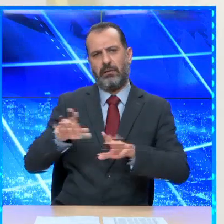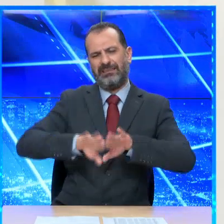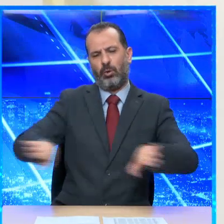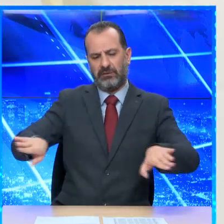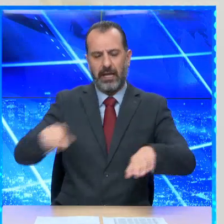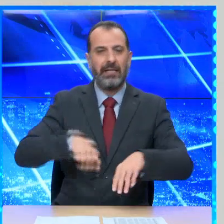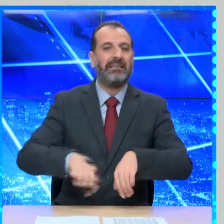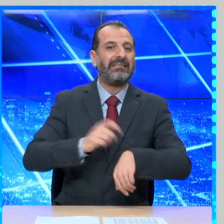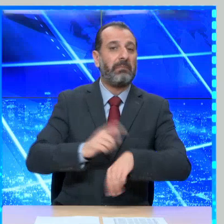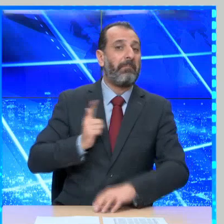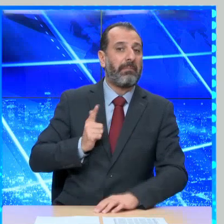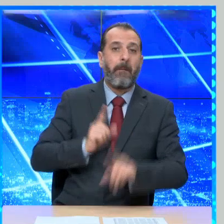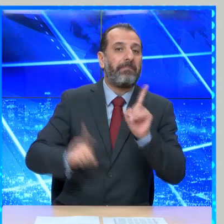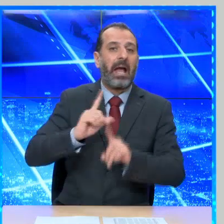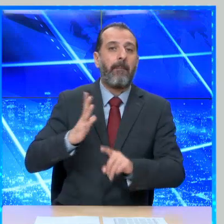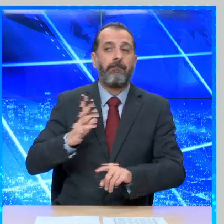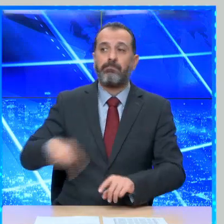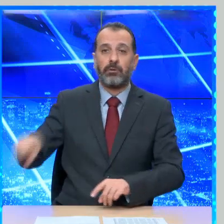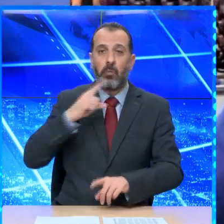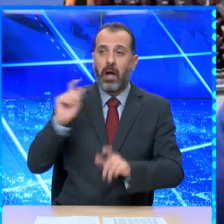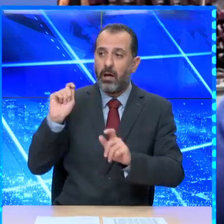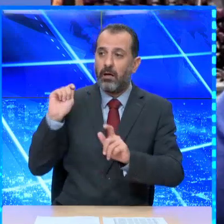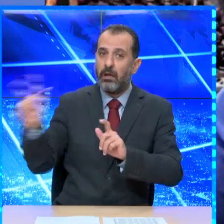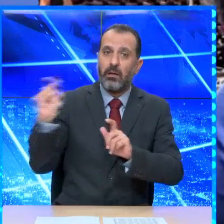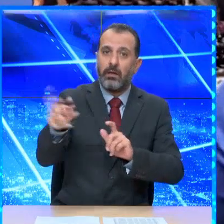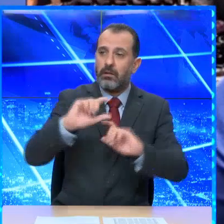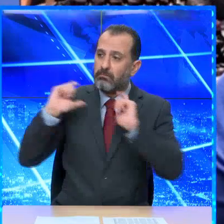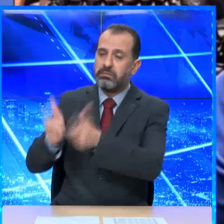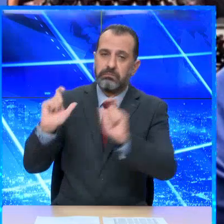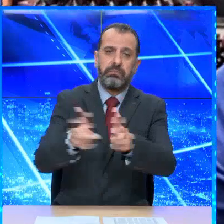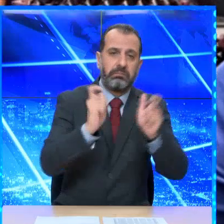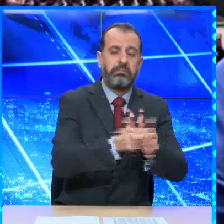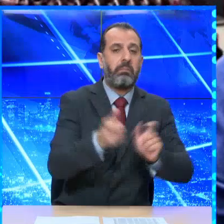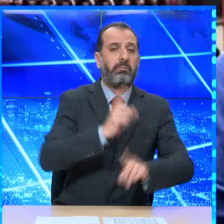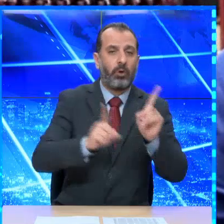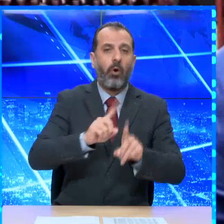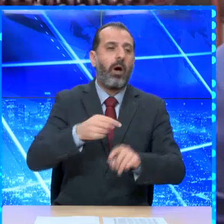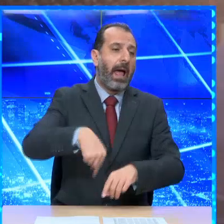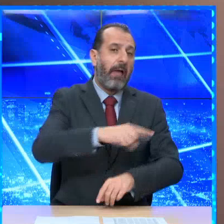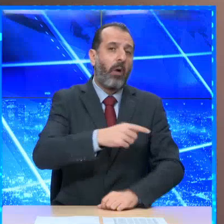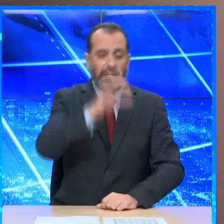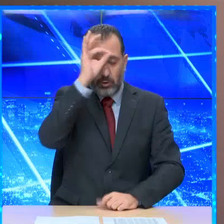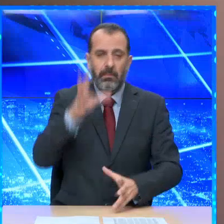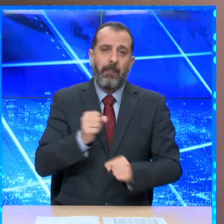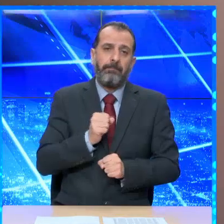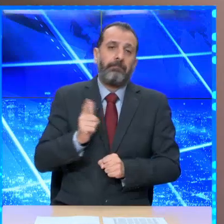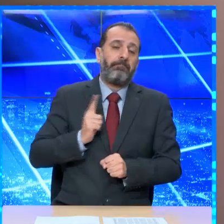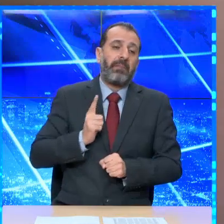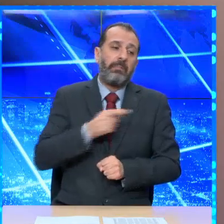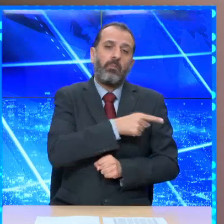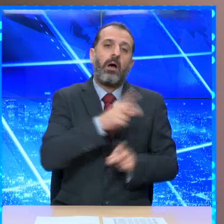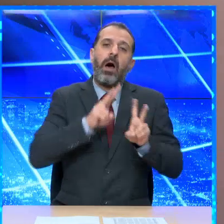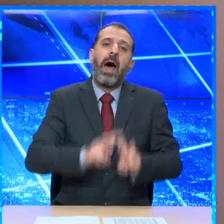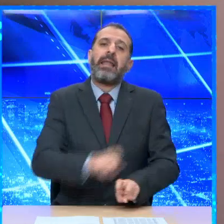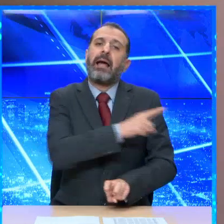εντάλματα σύλληψης, θα πρέπει να σου πω ότι εδώ στην υποδιέθεση προστασίας ανηλίκων είναι πολύ φιδωλή. Περιμένουν τις εντολές από την